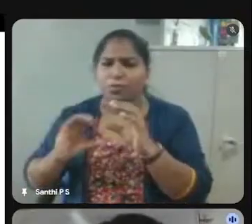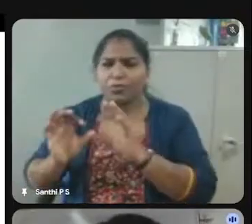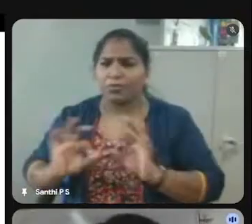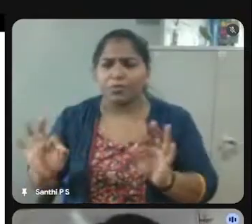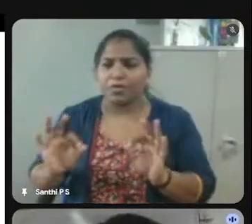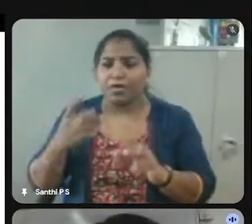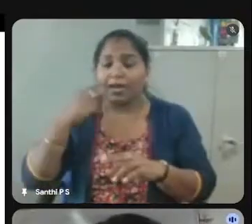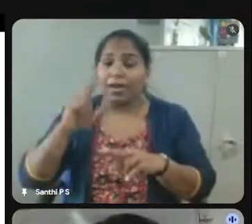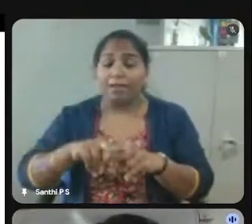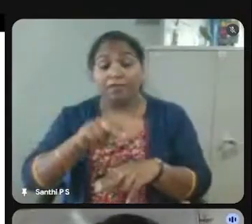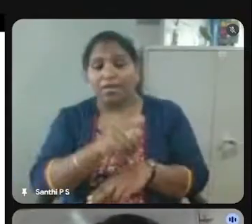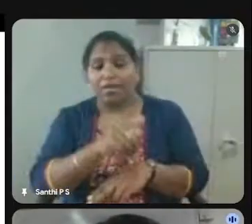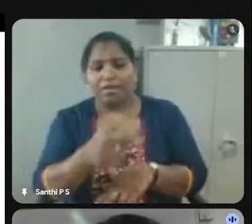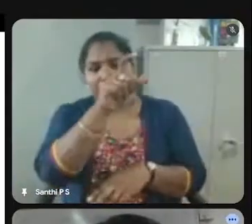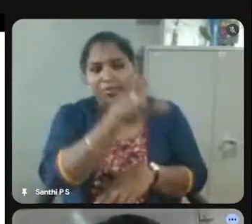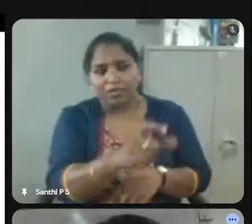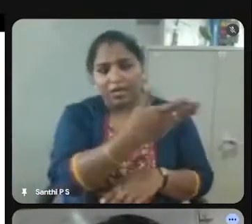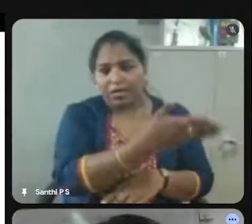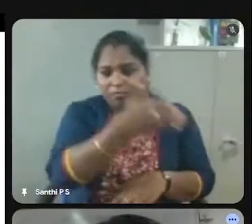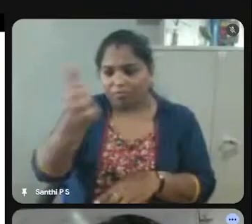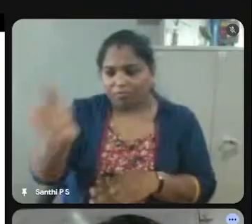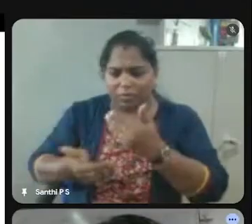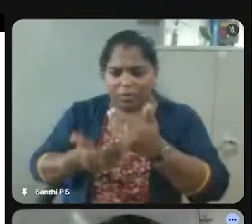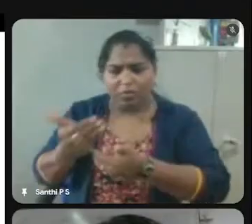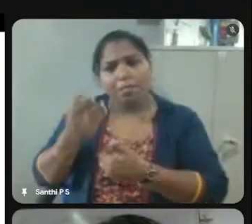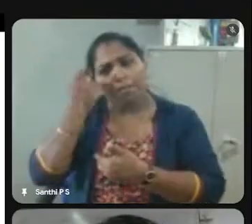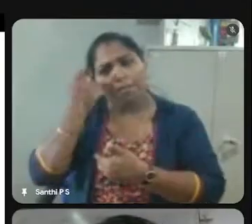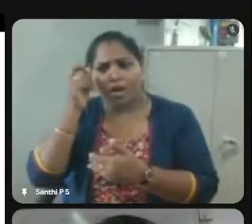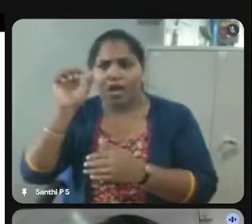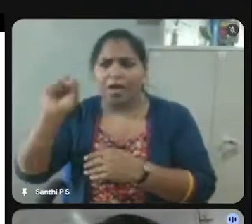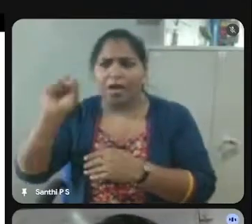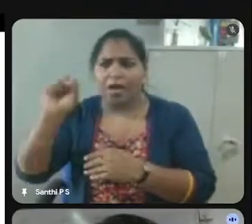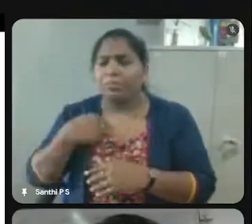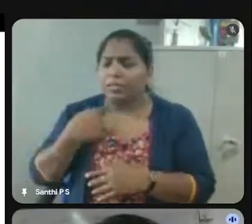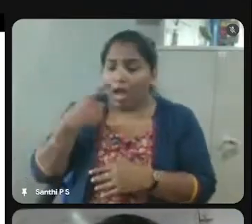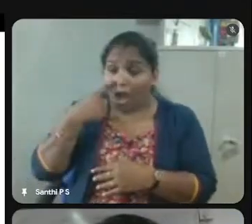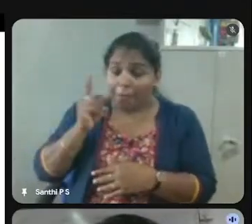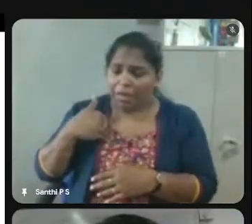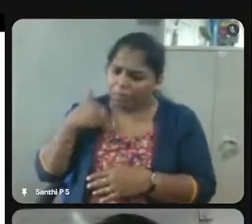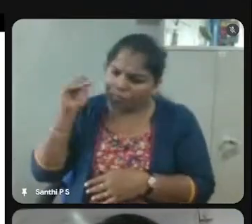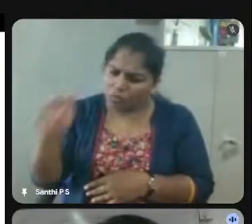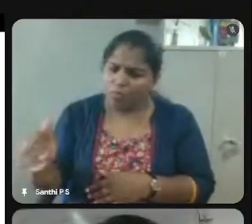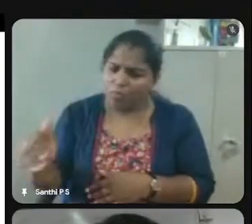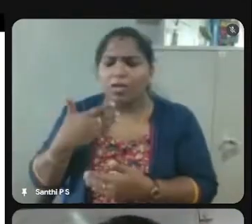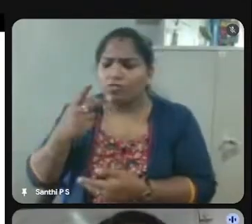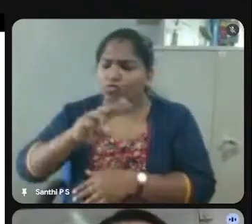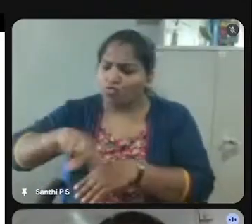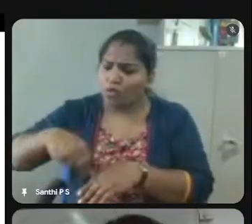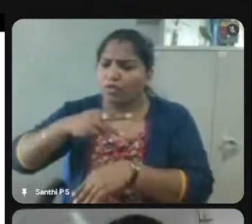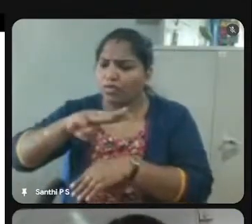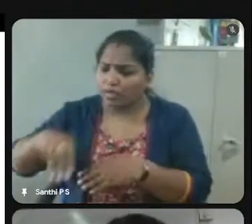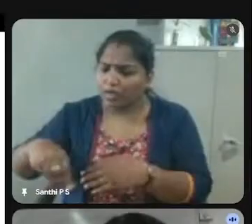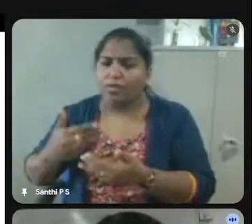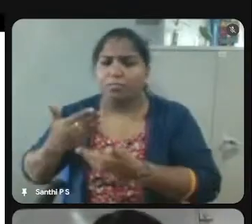ആരെങ്കിലും പഠിപ്പിച്ചാൽ അത് കുഞ്ഞിന് മനസ്സിലാകുന്നുണ്ട്? മനസ്സിലാകുന്നുണ്ട്. ഞാൻ 2-3 മണിക്കൂർ എടുത്ത് പഠിപ്പിക്കുന്ന അവർ 1 മണിക്കൂറിന്